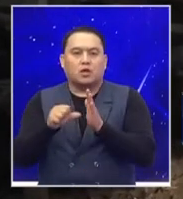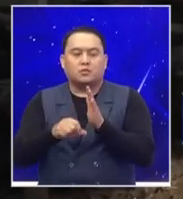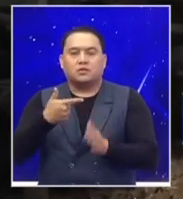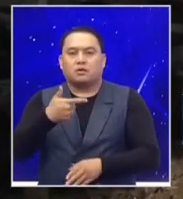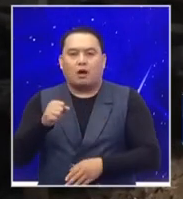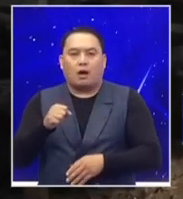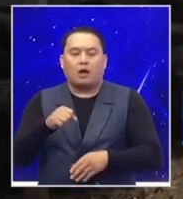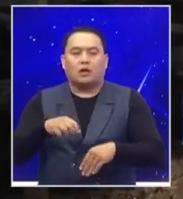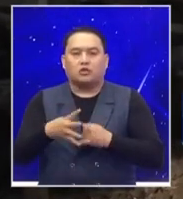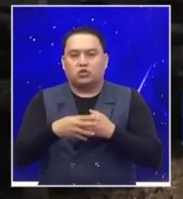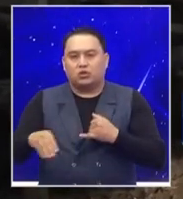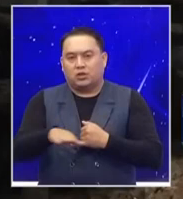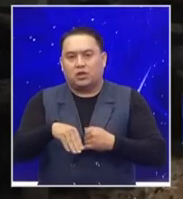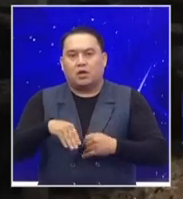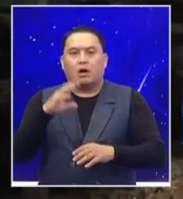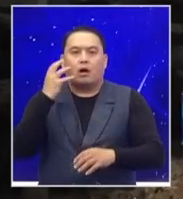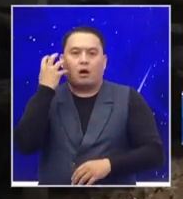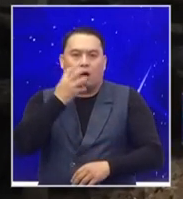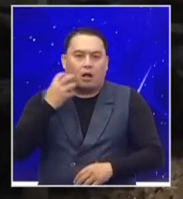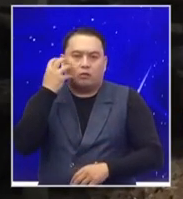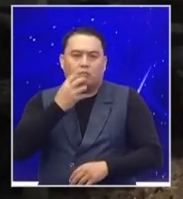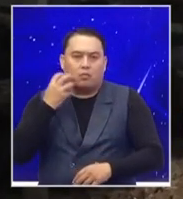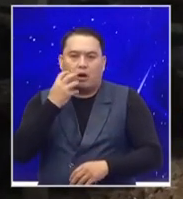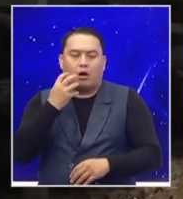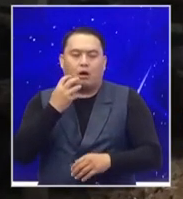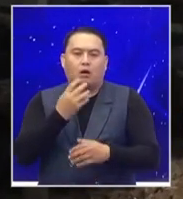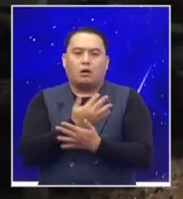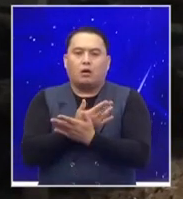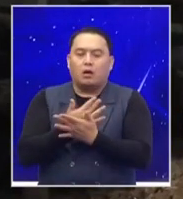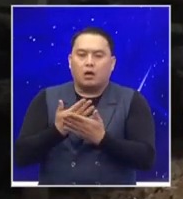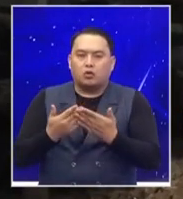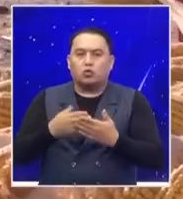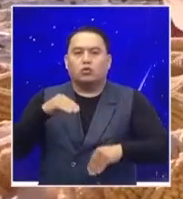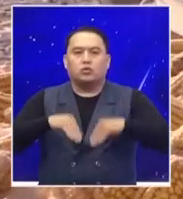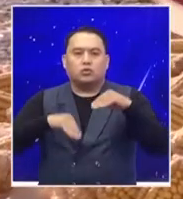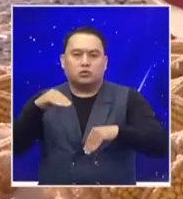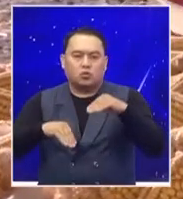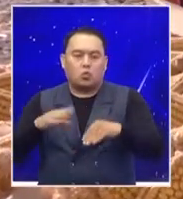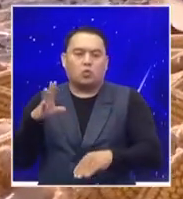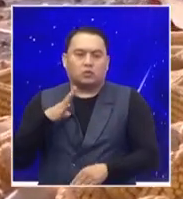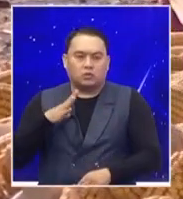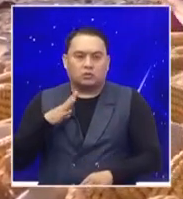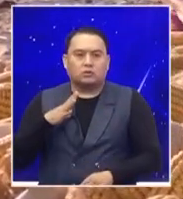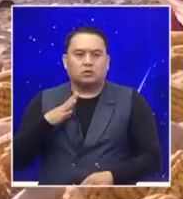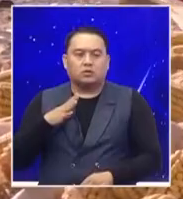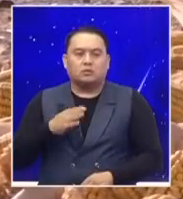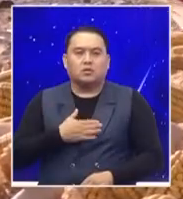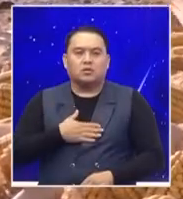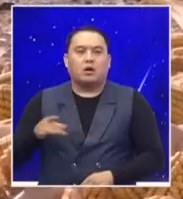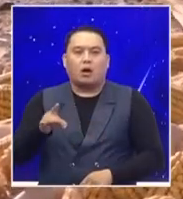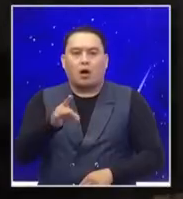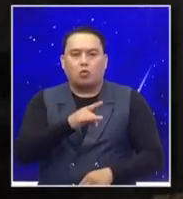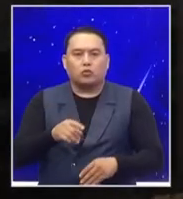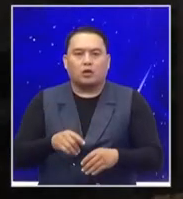отырғыздық. Оның ішінде алманың апорт сорты 384 гектарға отырғыздық. Енді бізде аудан